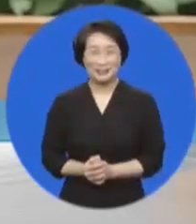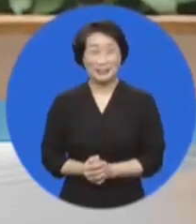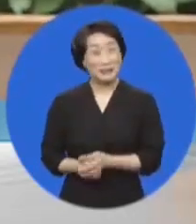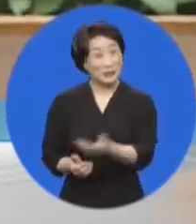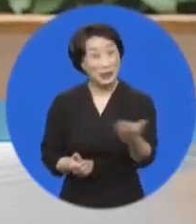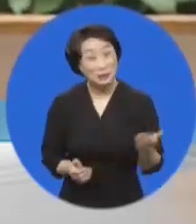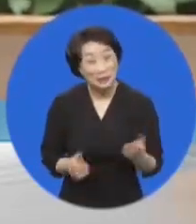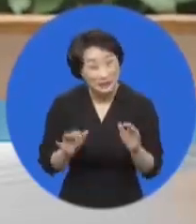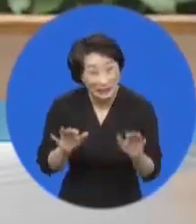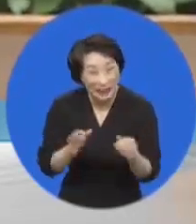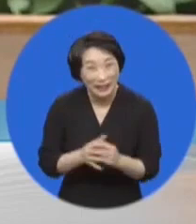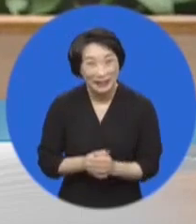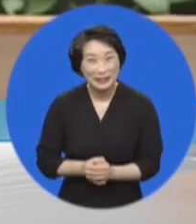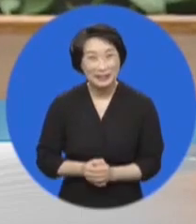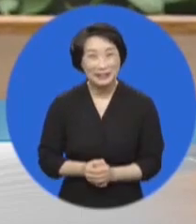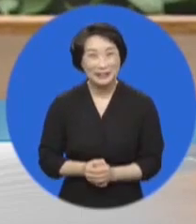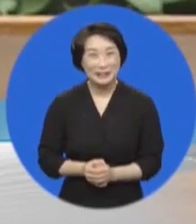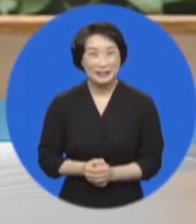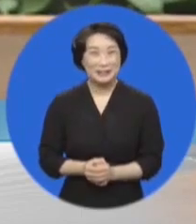여러분 보세요.